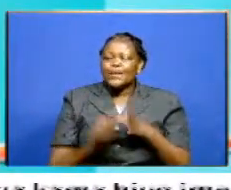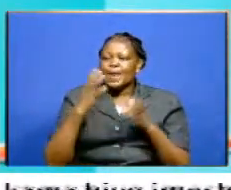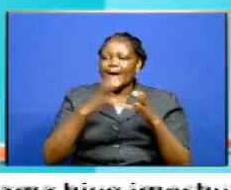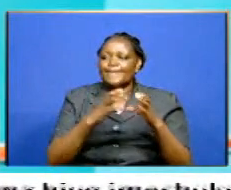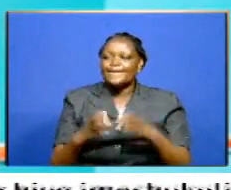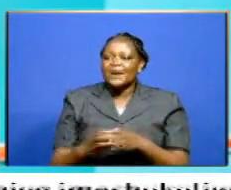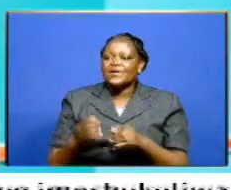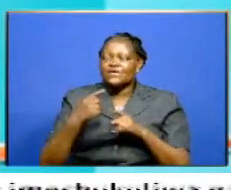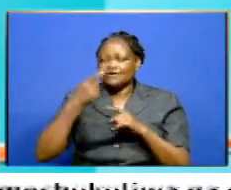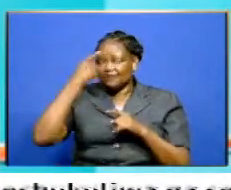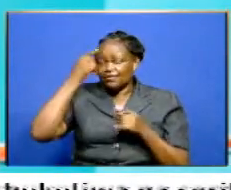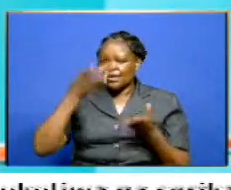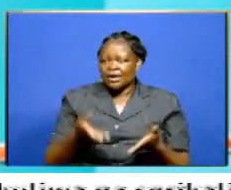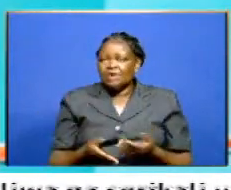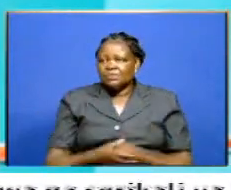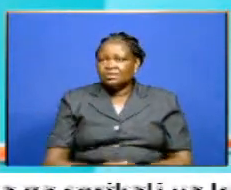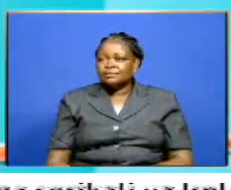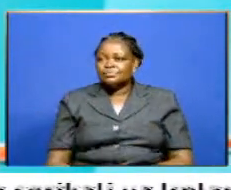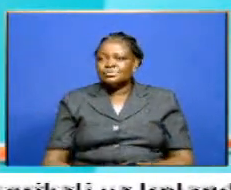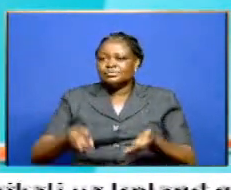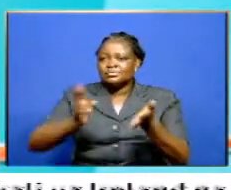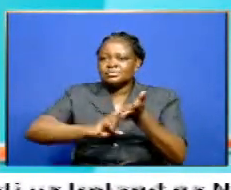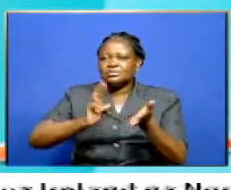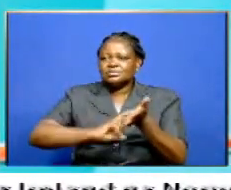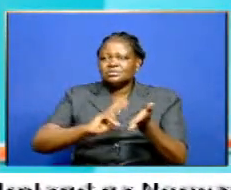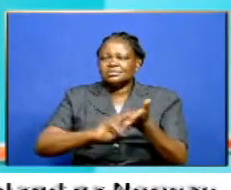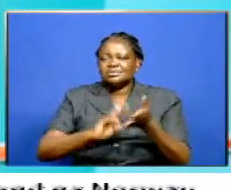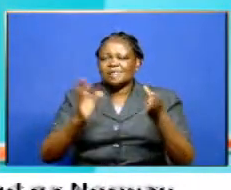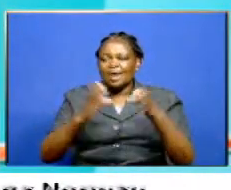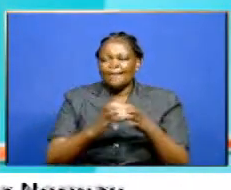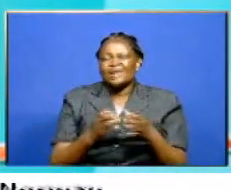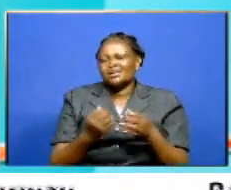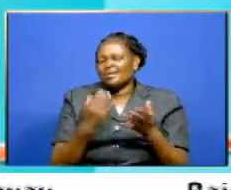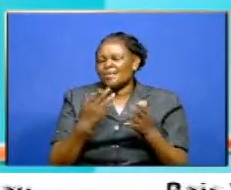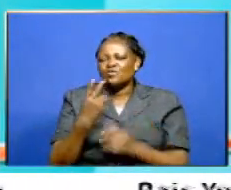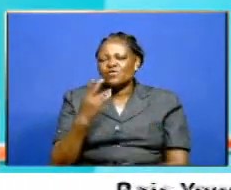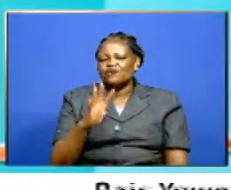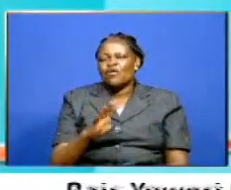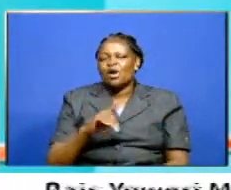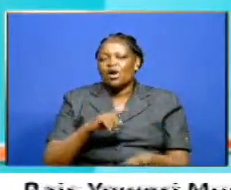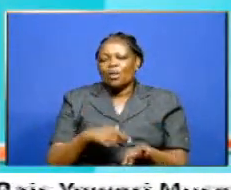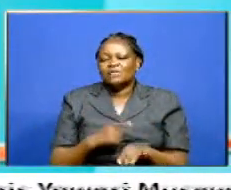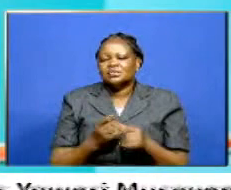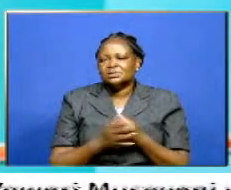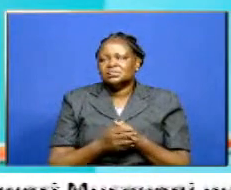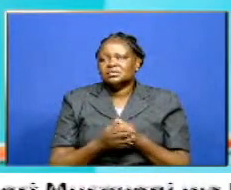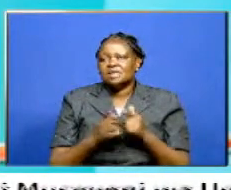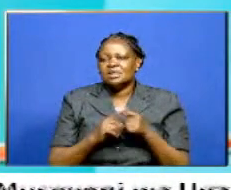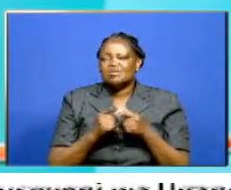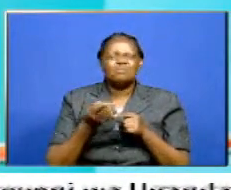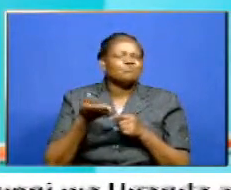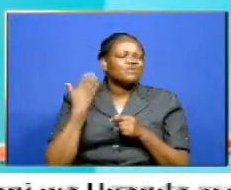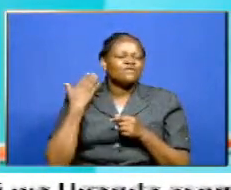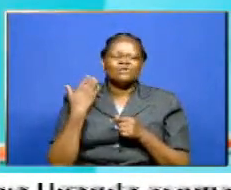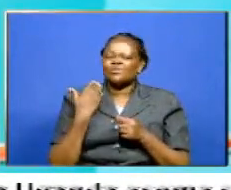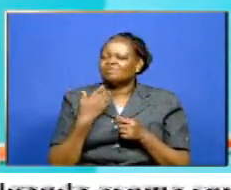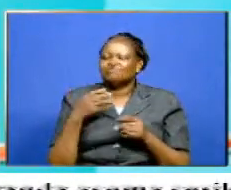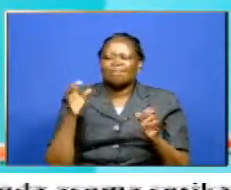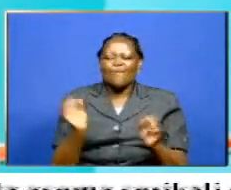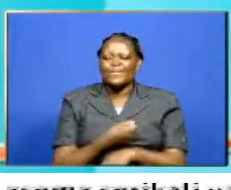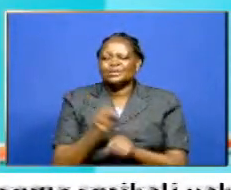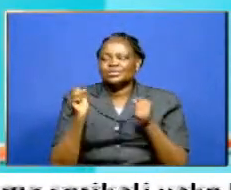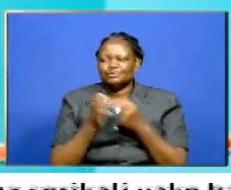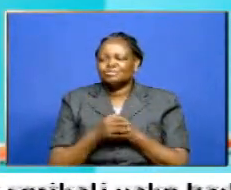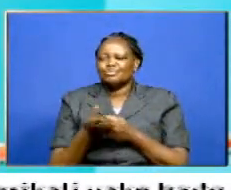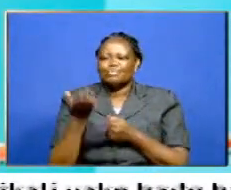Kwa wakati huu unaweza register company within 24 hours. Na hili lilikuwa swala ambalo halingewezekana